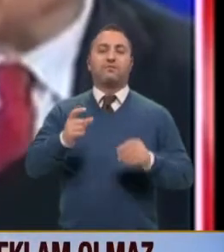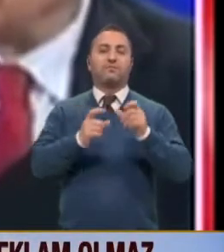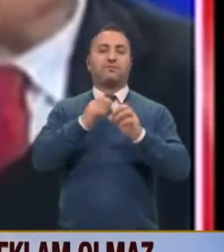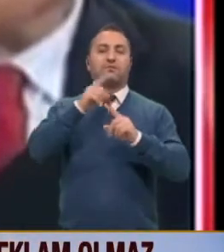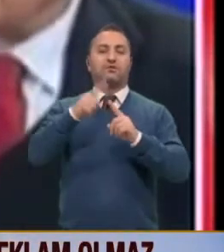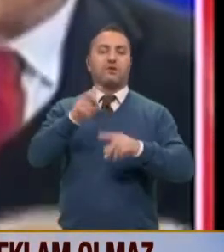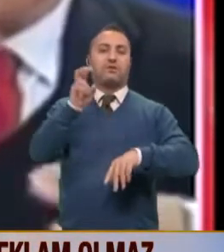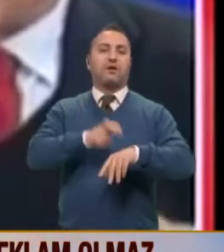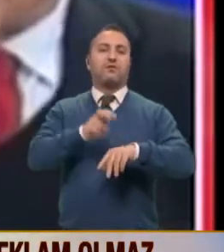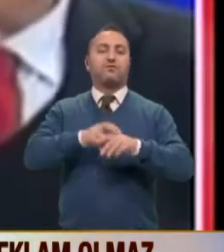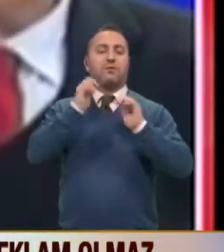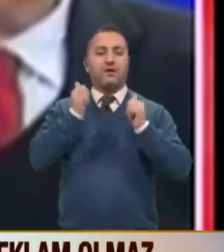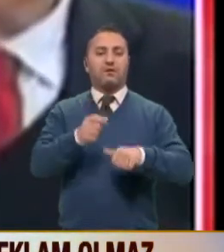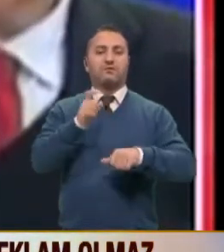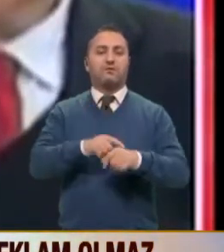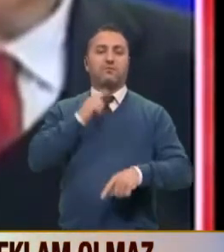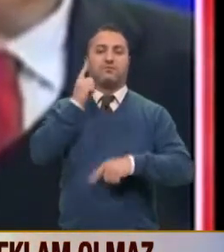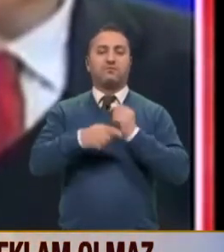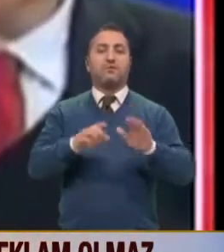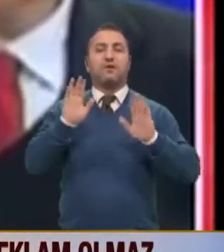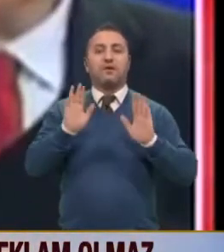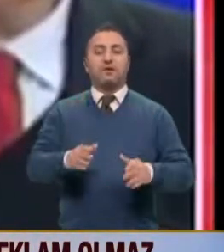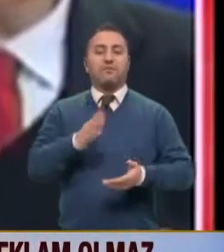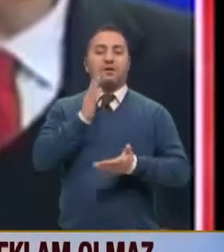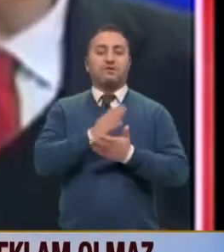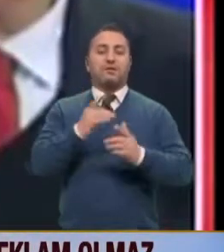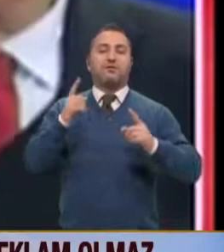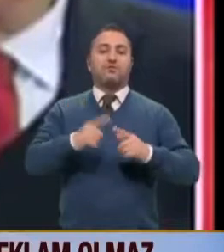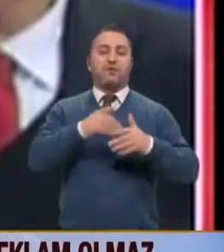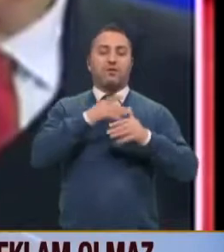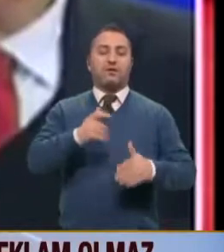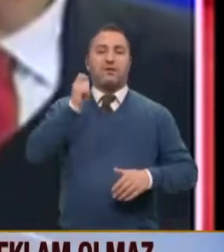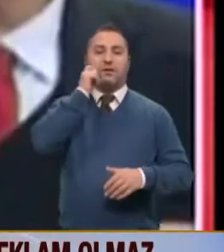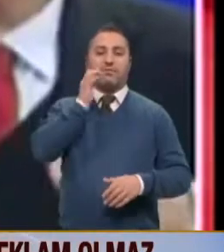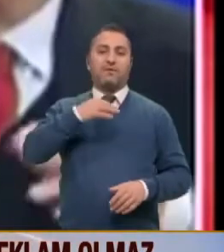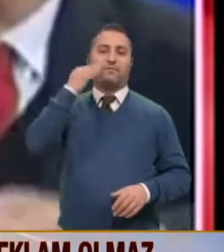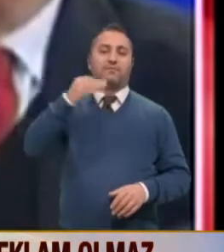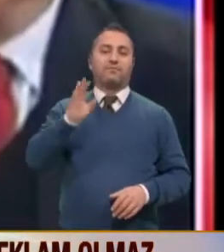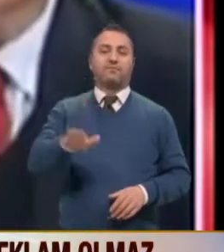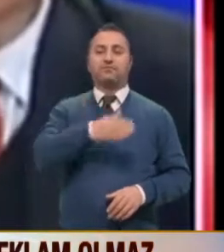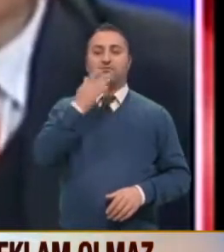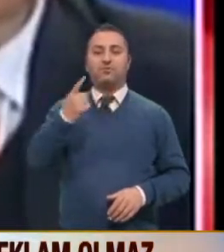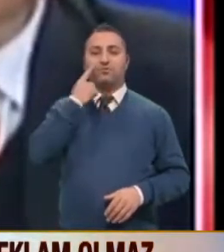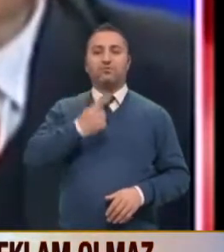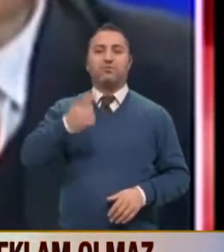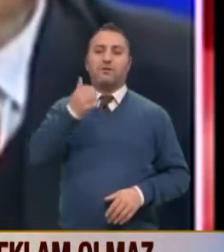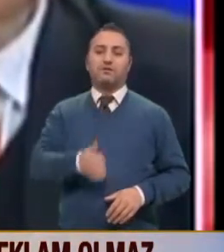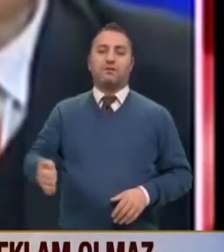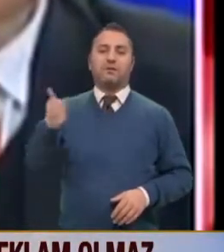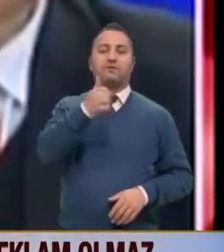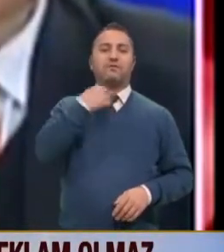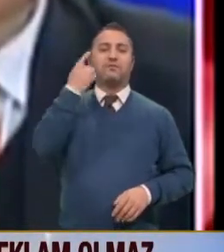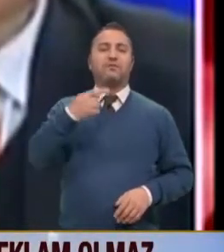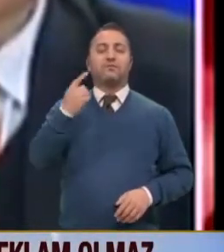şehitleri anmaktadır. Ama cenaze töreninde imamlardan sonra Cumhurbaşkanı'nın çıkıp bir konuşma yapmasını ben